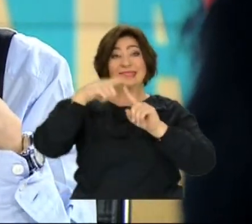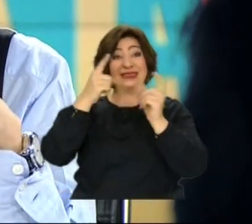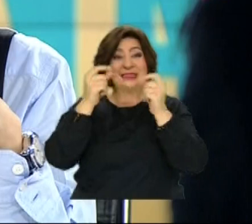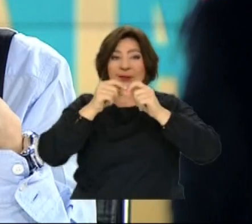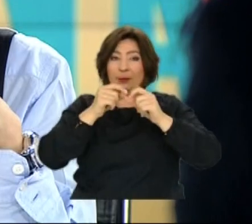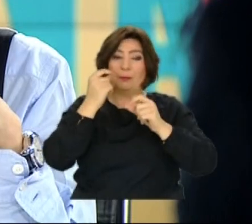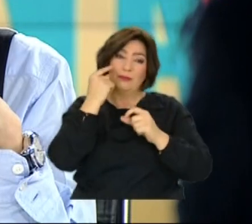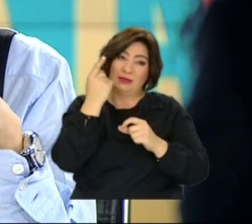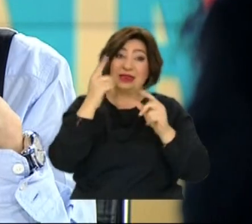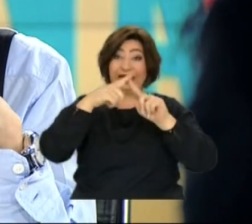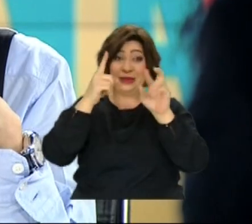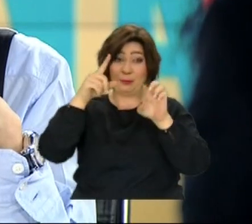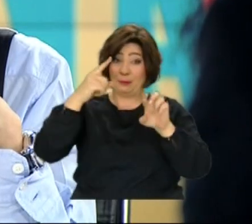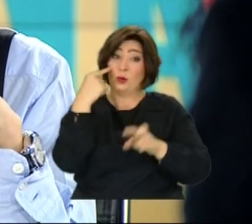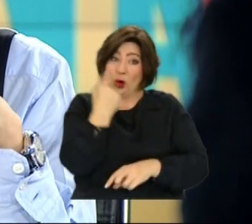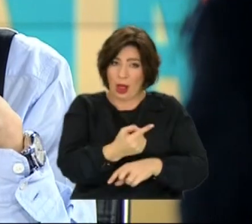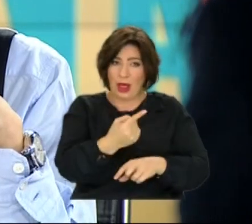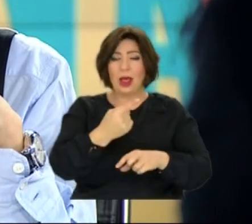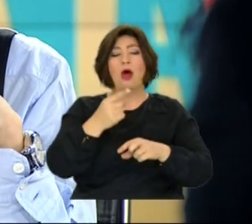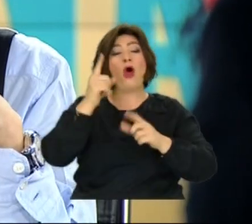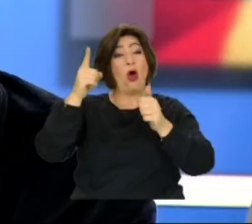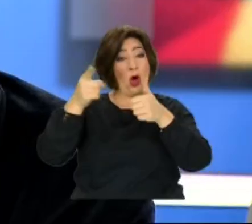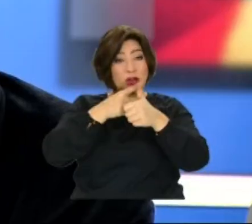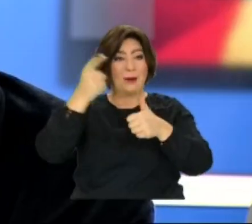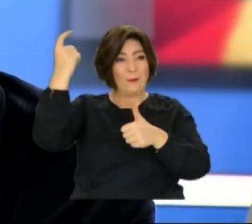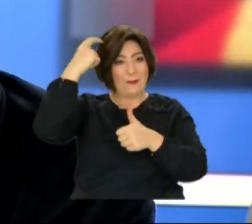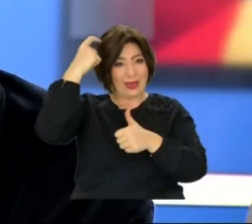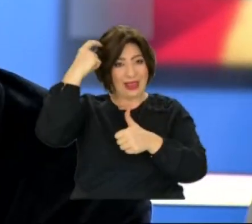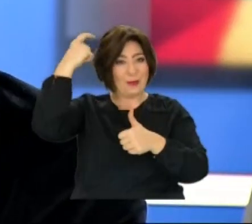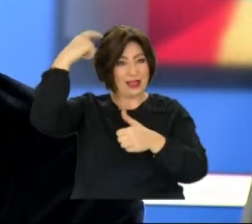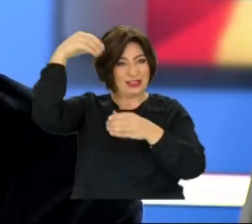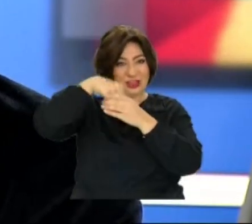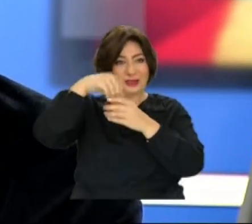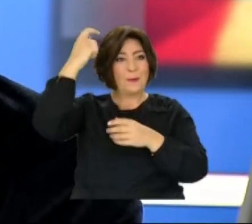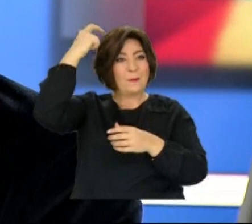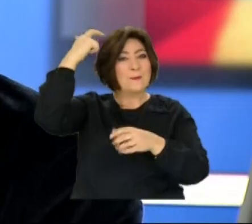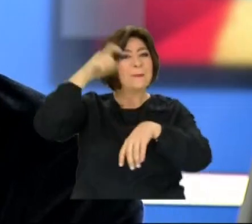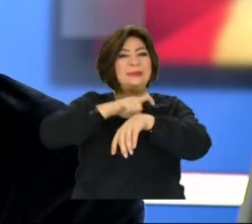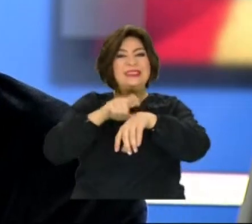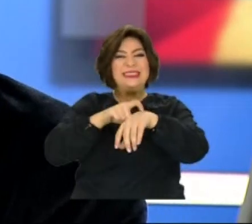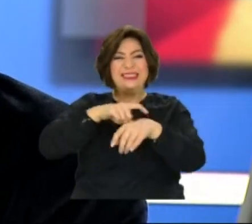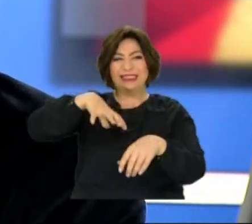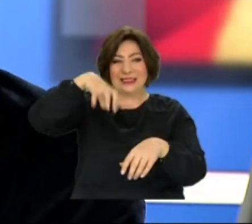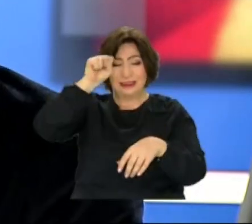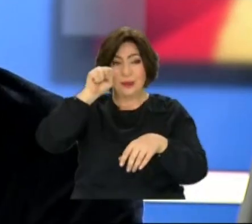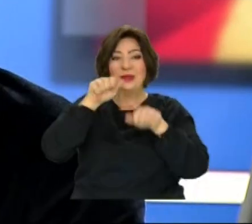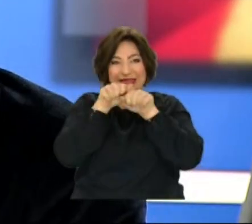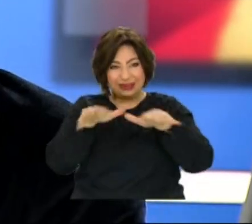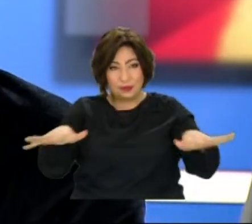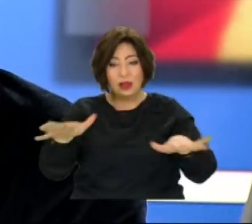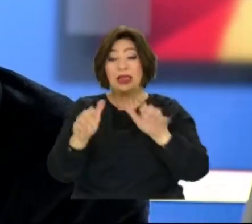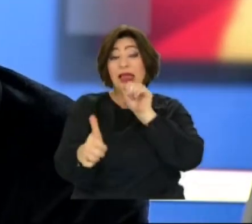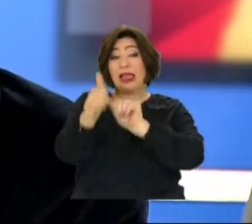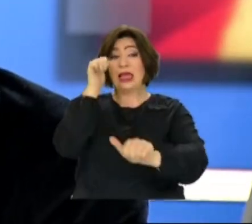tanımıyla öncelikle beyin ve beyin sapının, yani merkezi sinir sisteminin fonksiyonlarının geri dönüşümsüz